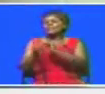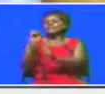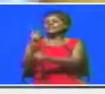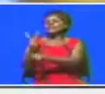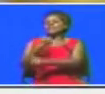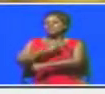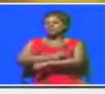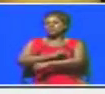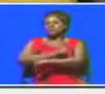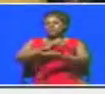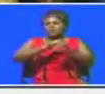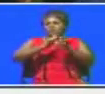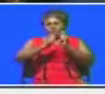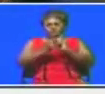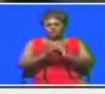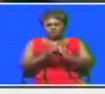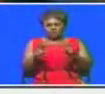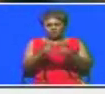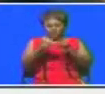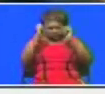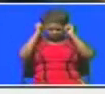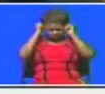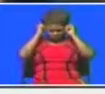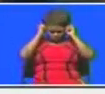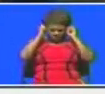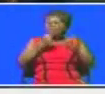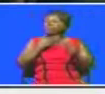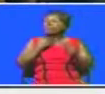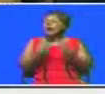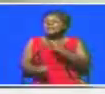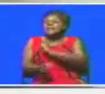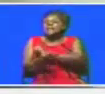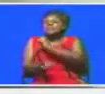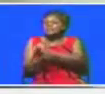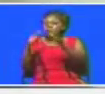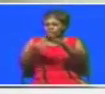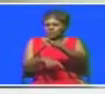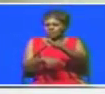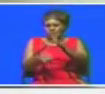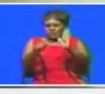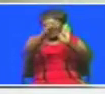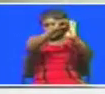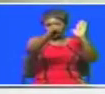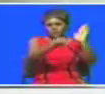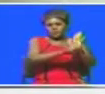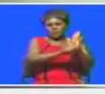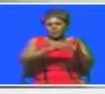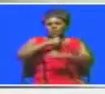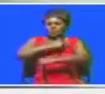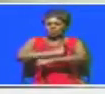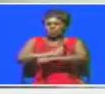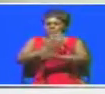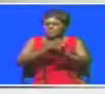huo. Mabadiliko kimasomo pia yanatilia shaka, akitaka ufafanuzi zaidi. Zile subjects zinaletwa shuleni,